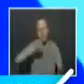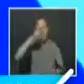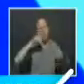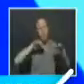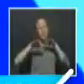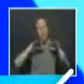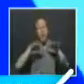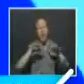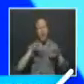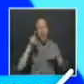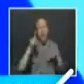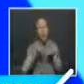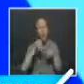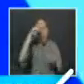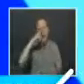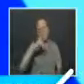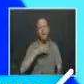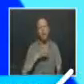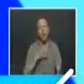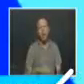הממשלה, הוא כמו אבא שלנו?